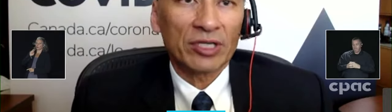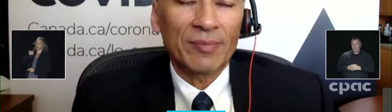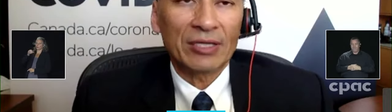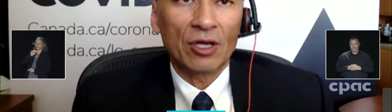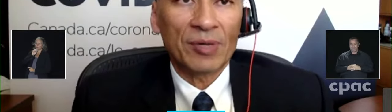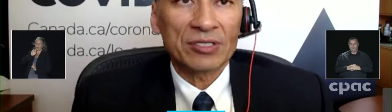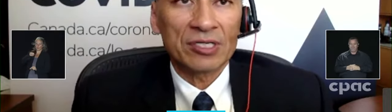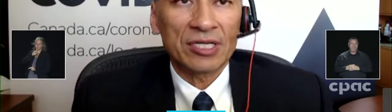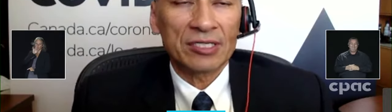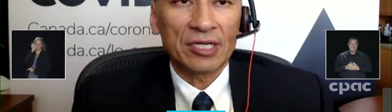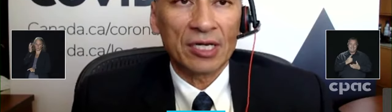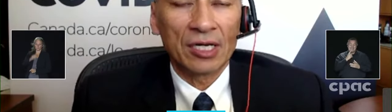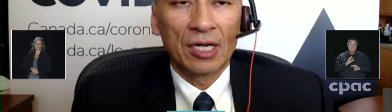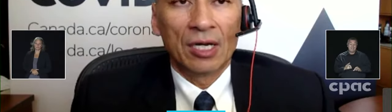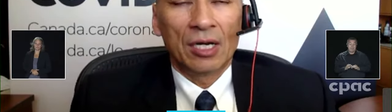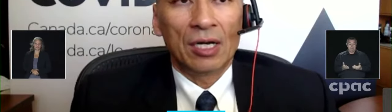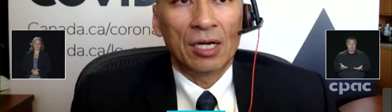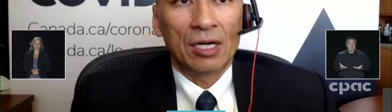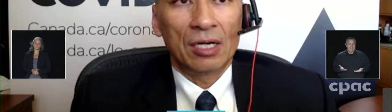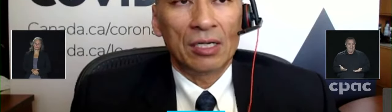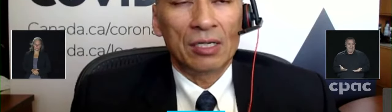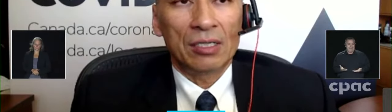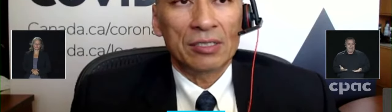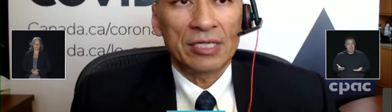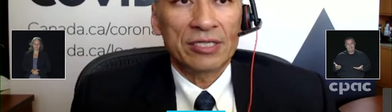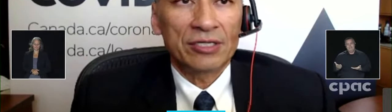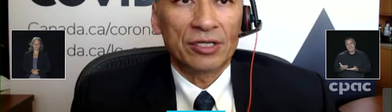C'est toujours important maintenant parce que c'est